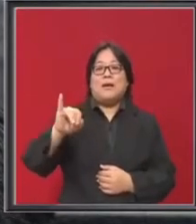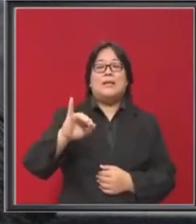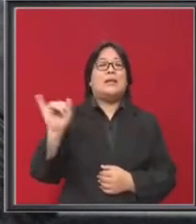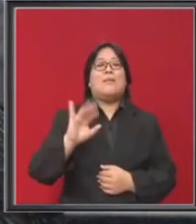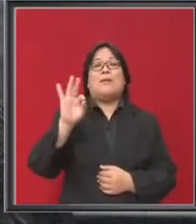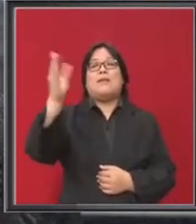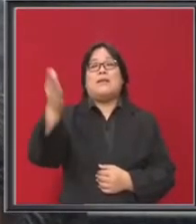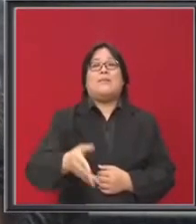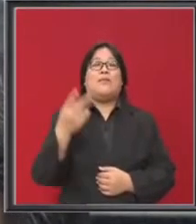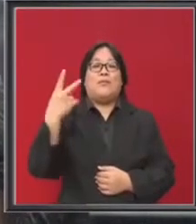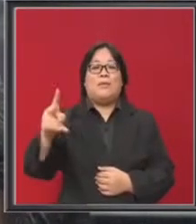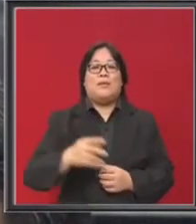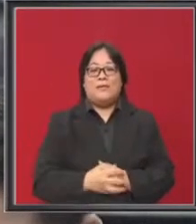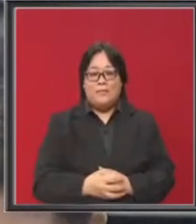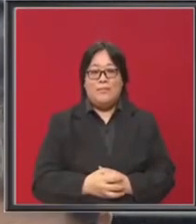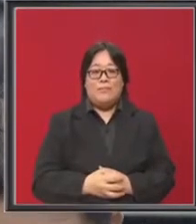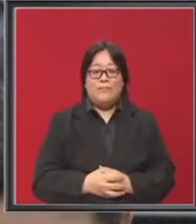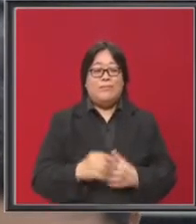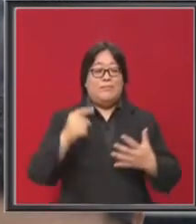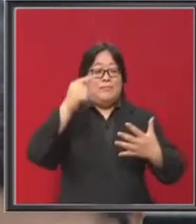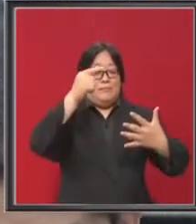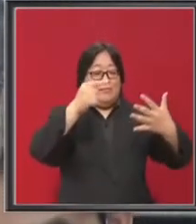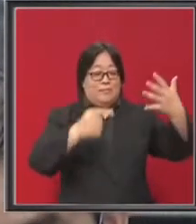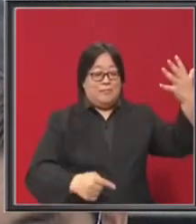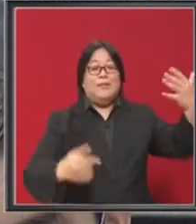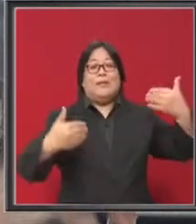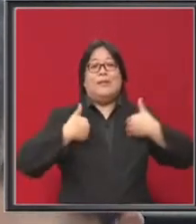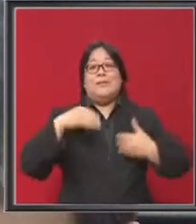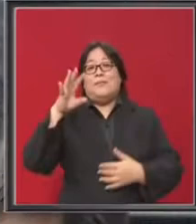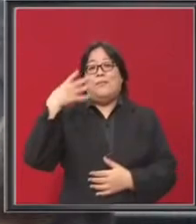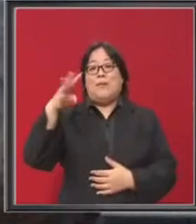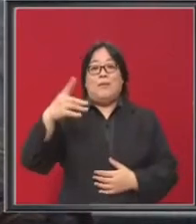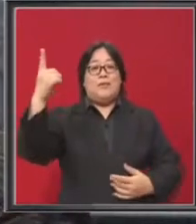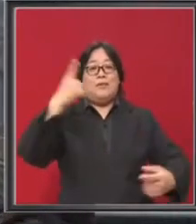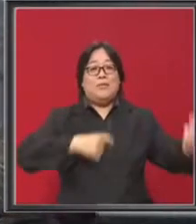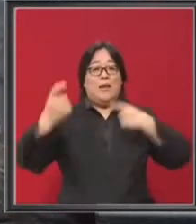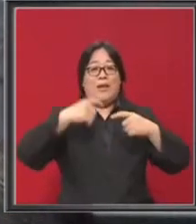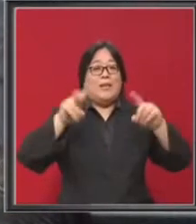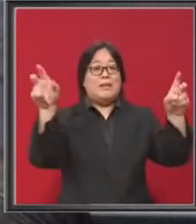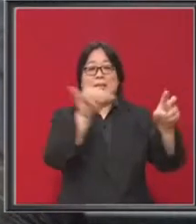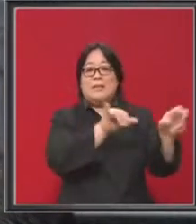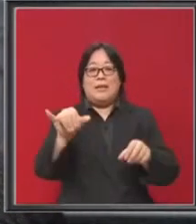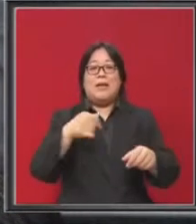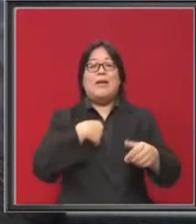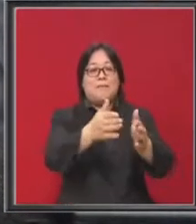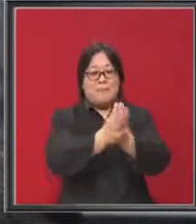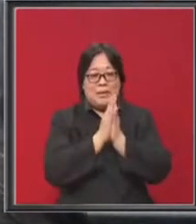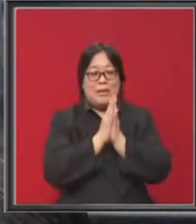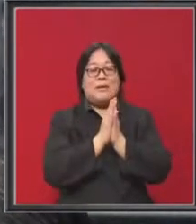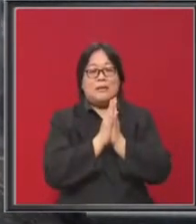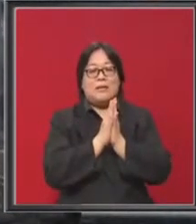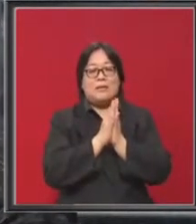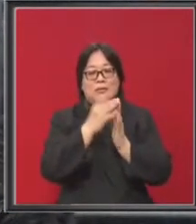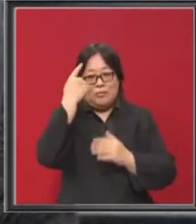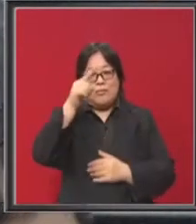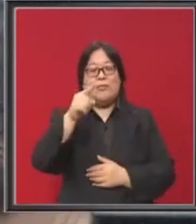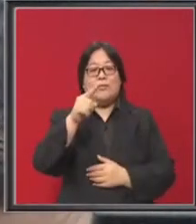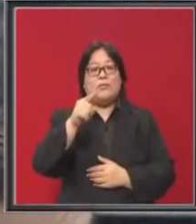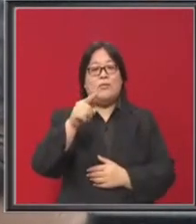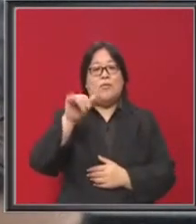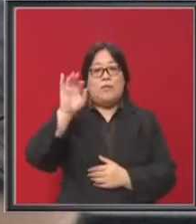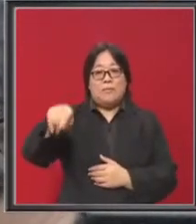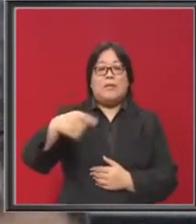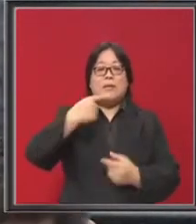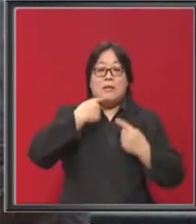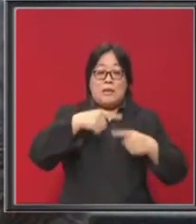juga pada 9desember mana Kanada 14 yang bertanya soal ini saya mohon sedikit waktu seperti yang dipertua